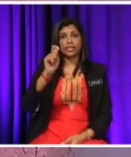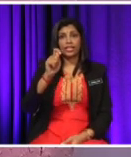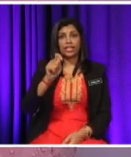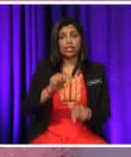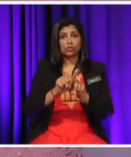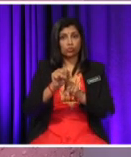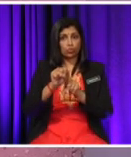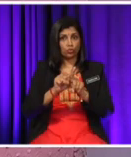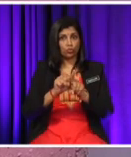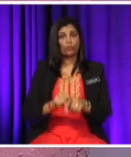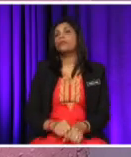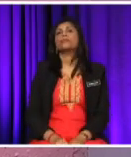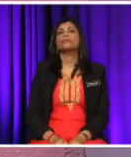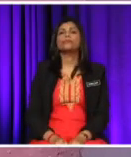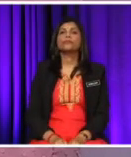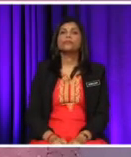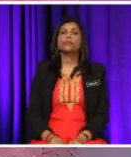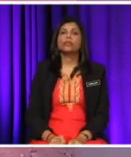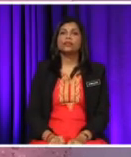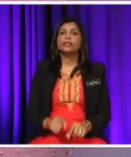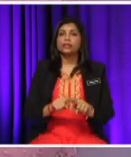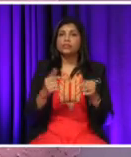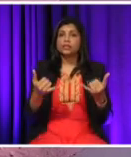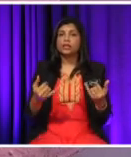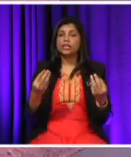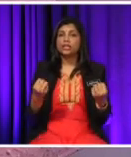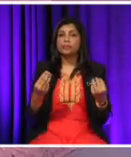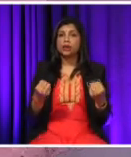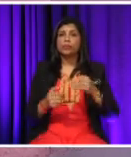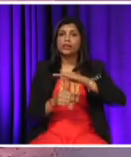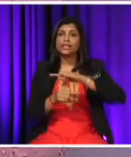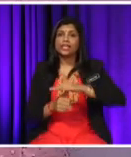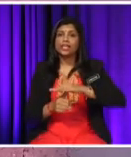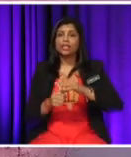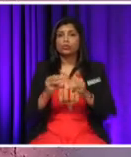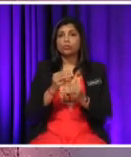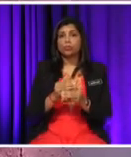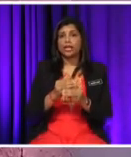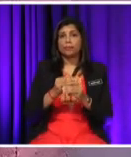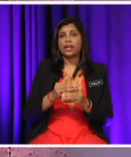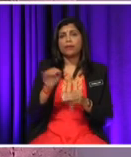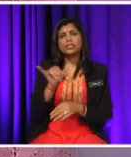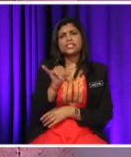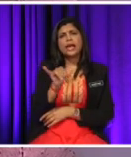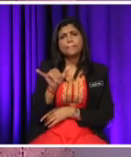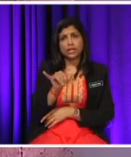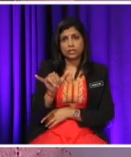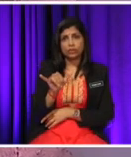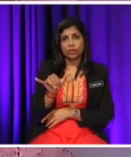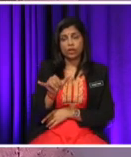sebabkan kita tekanan tumalar dan kita tutup di bagian Pi jadi kita akan nampak